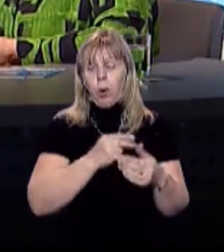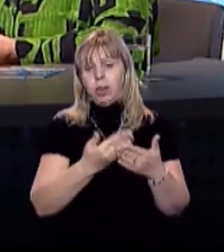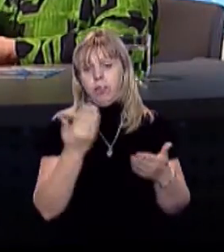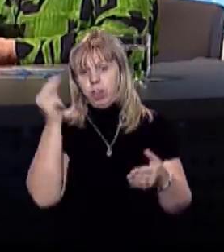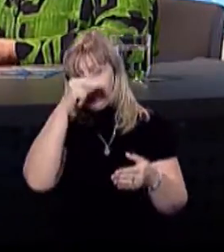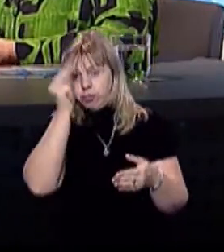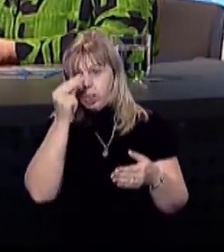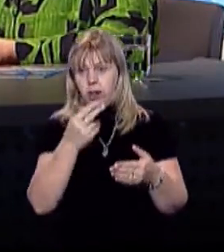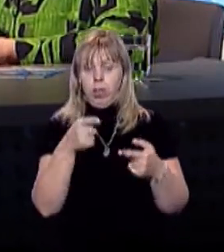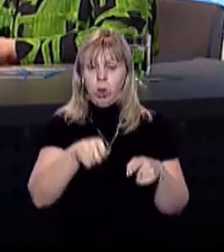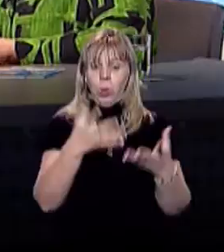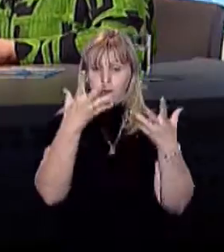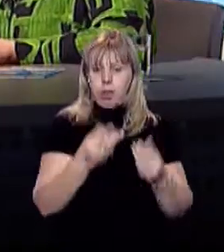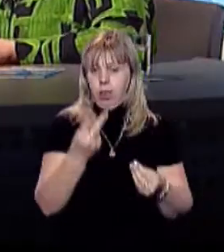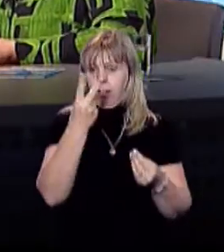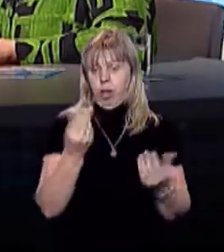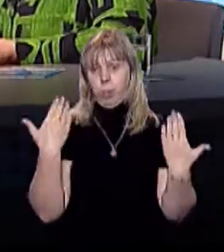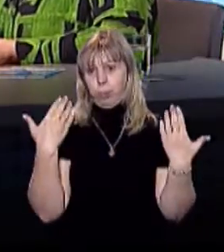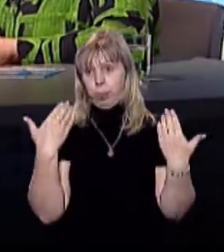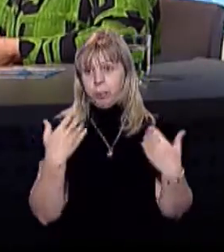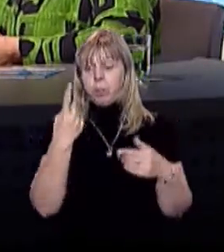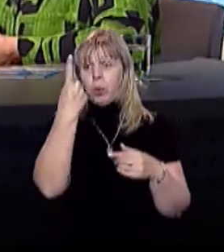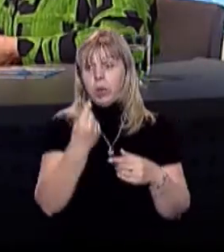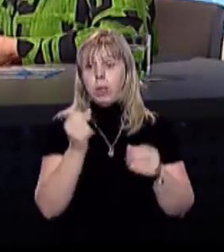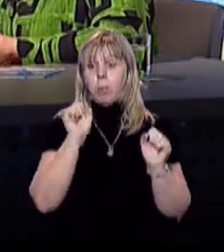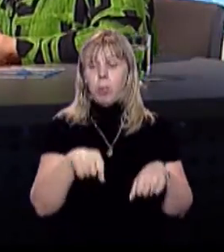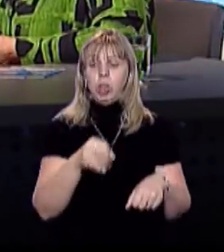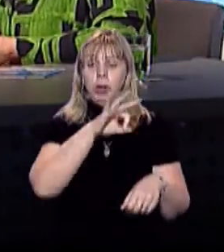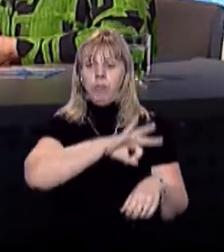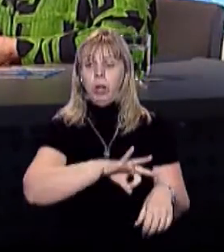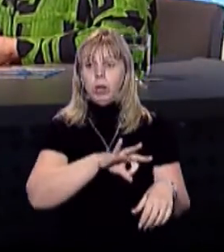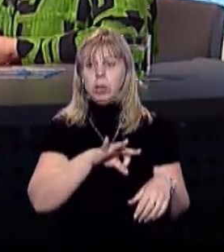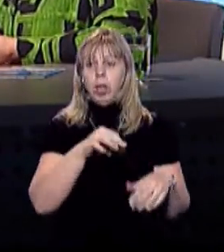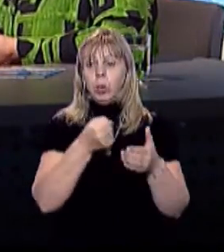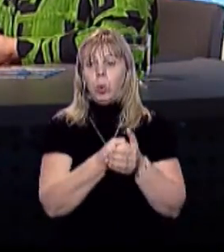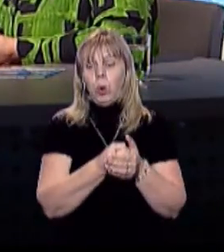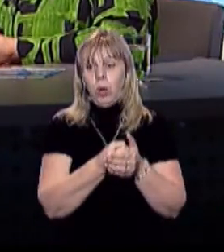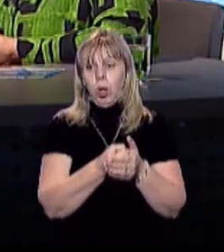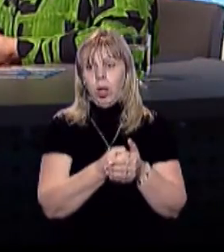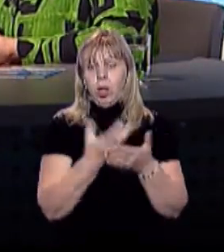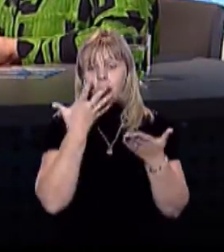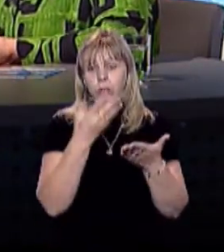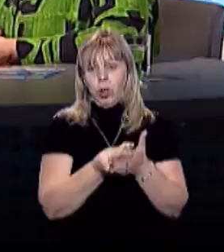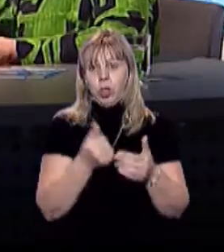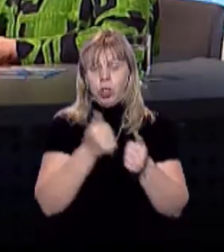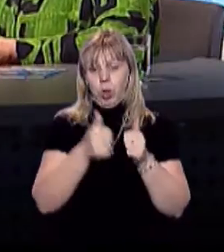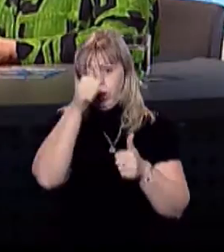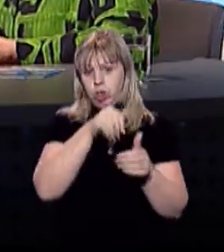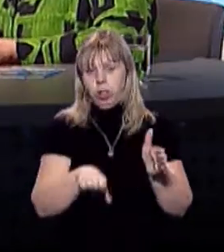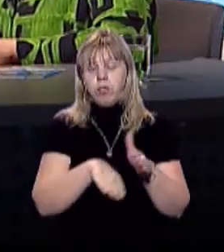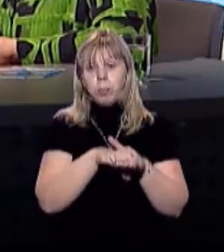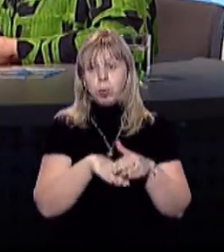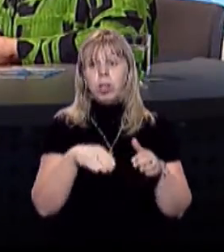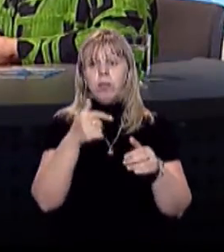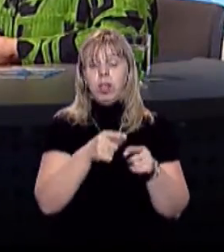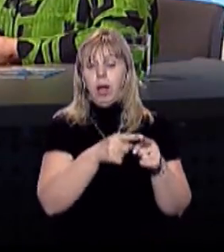від навчання на той день кроводачі. І плюс ще один день, який можете використати до своєї щорічної відпустки, вона